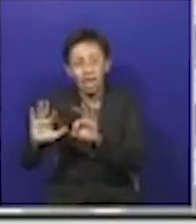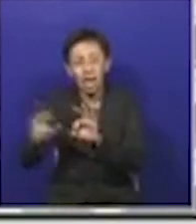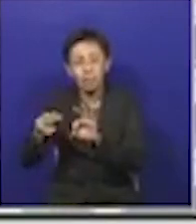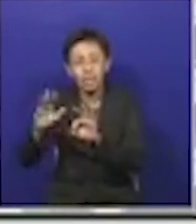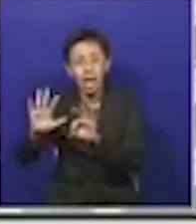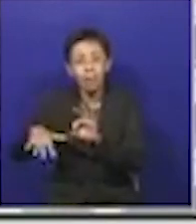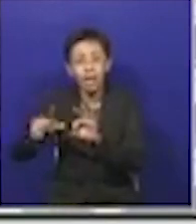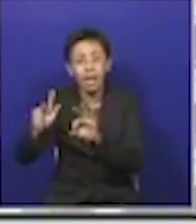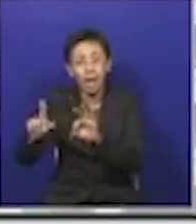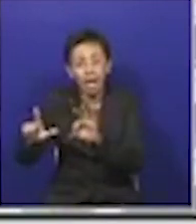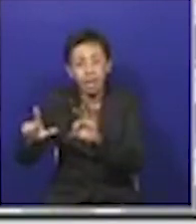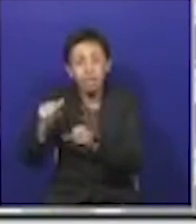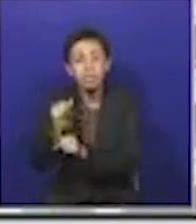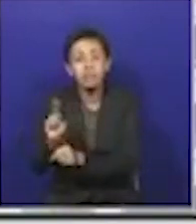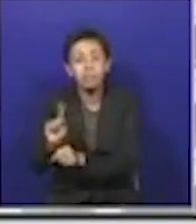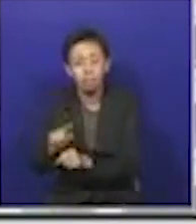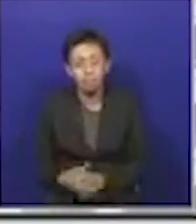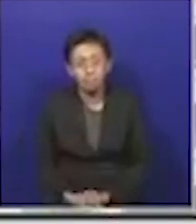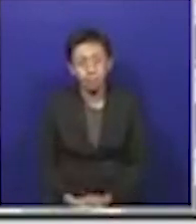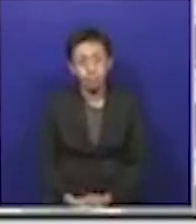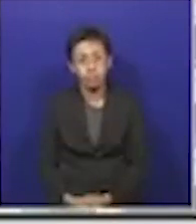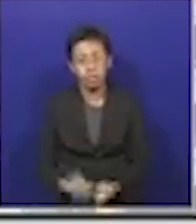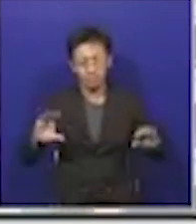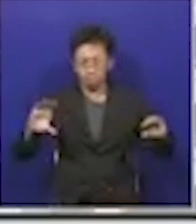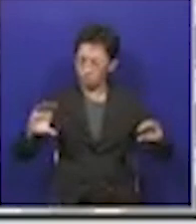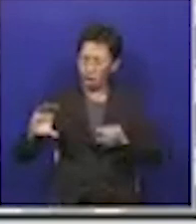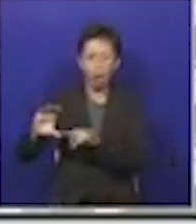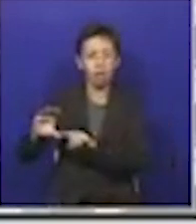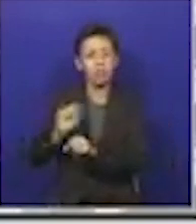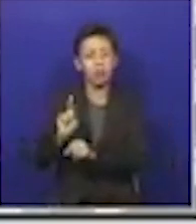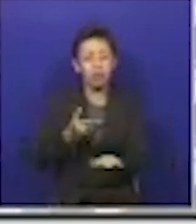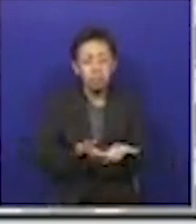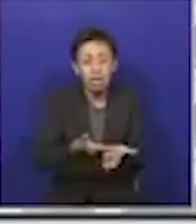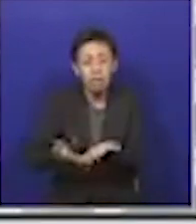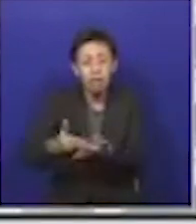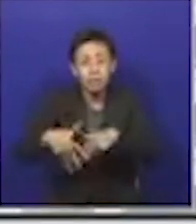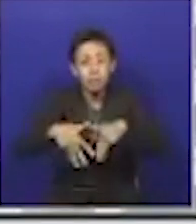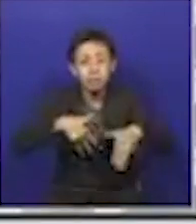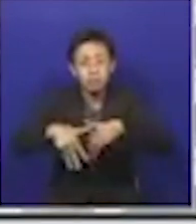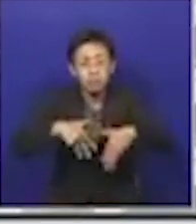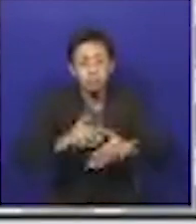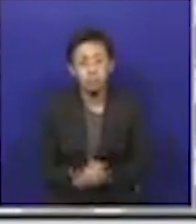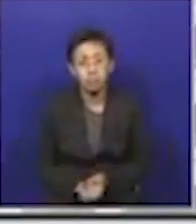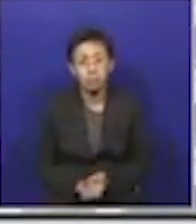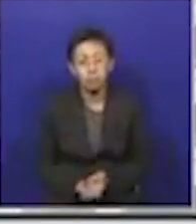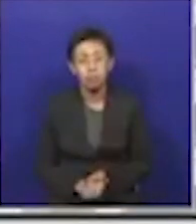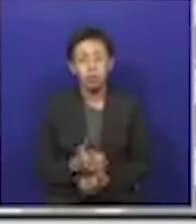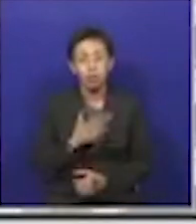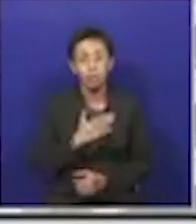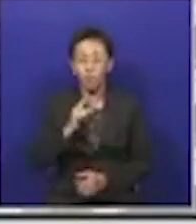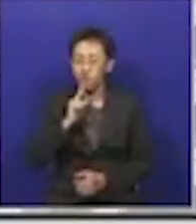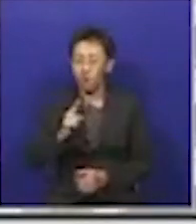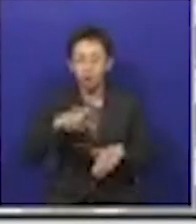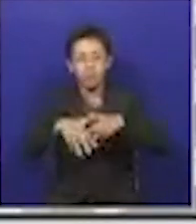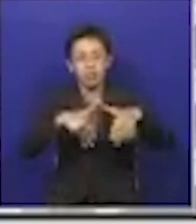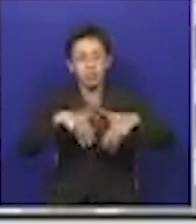955,000 ล้านเอาไปทำอะไรครับถ้าบอกเอามาแจกประชาชนผมฟ้องประช